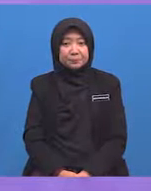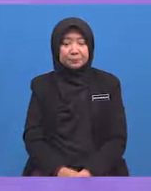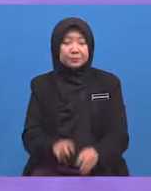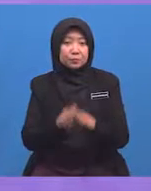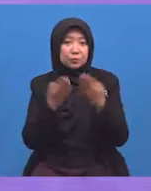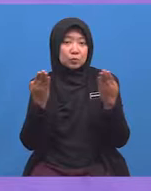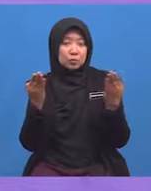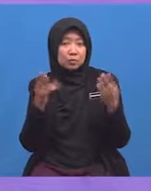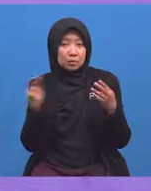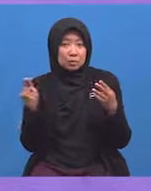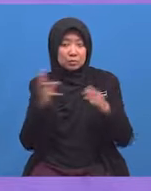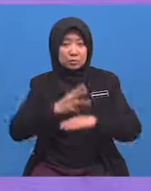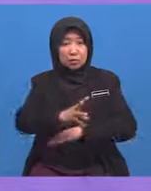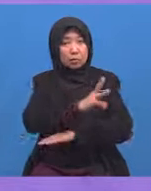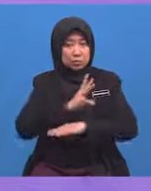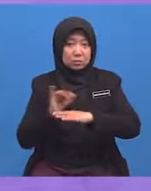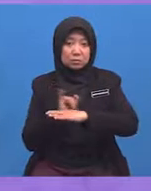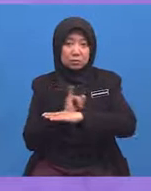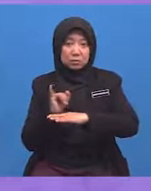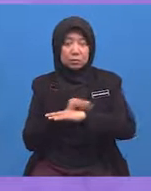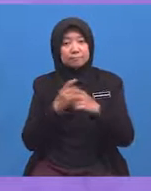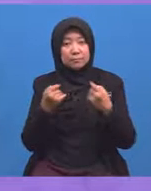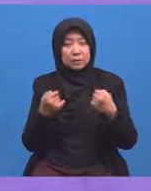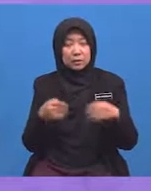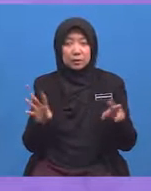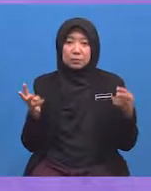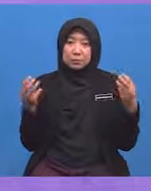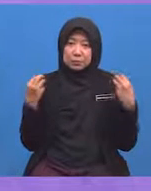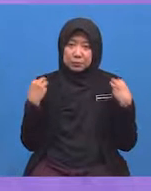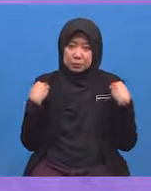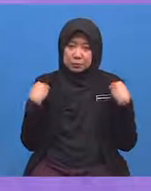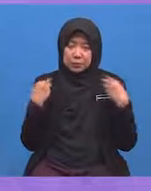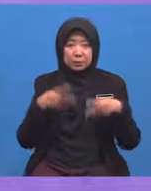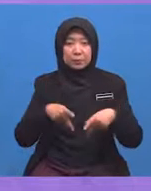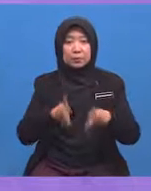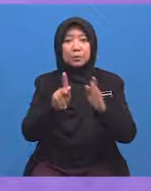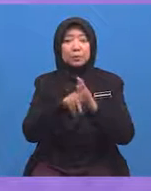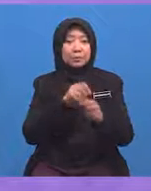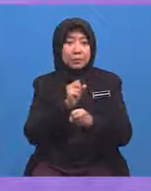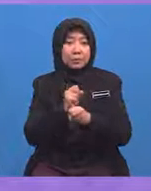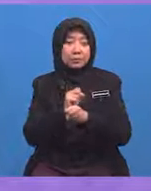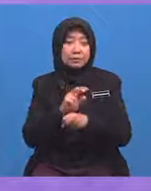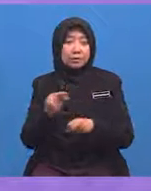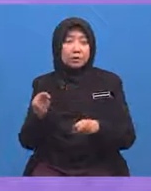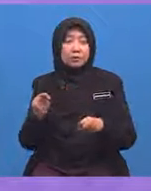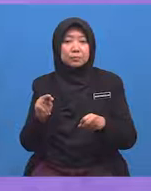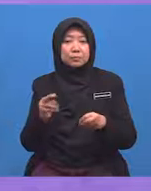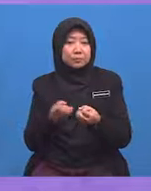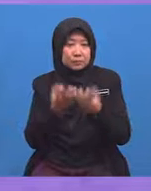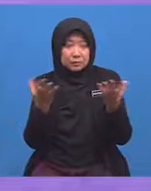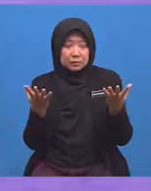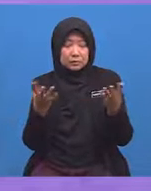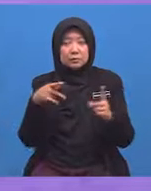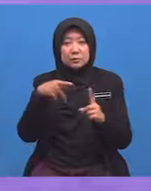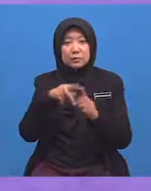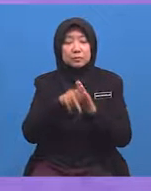Pembukaan kawasan perindustrian telah mewujudkan peluang pekerjaan yang luas kepada